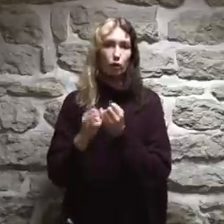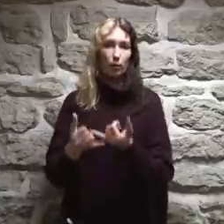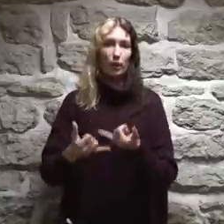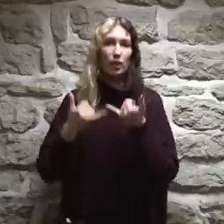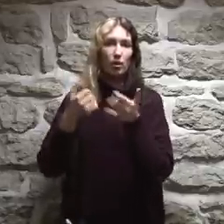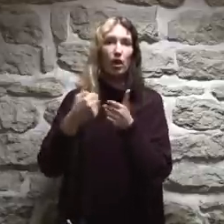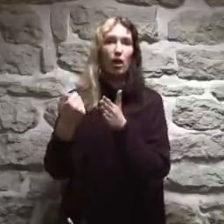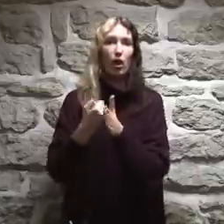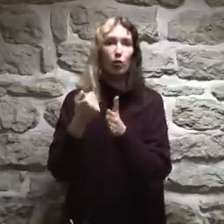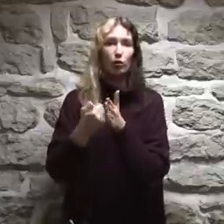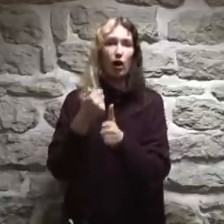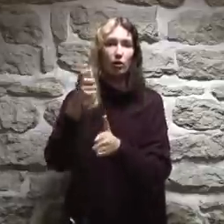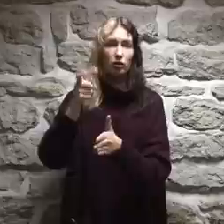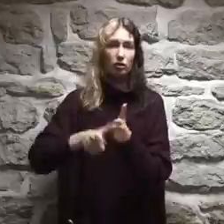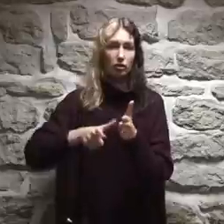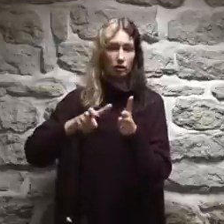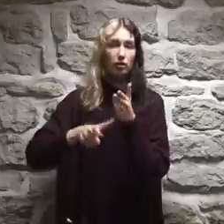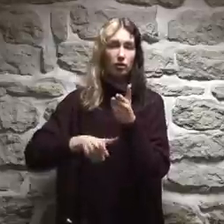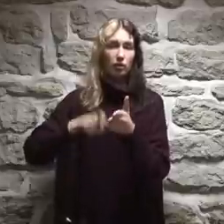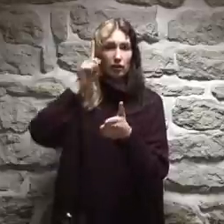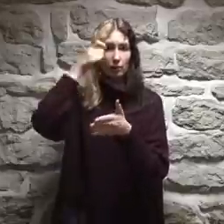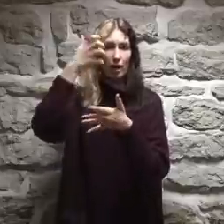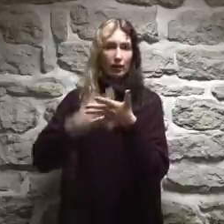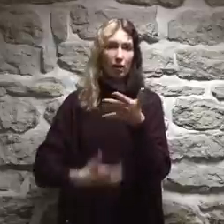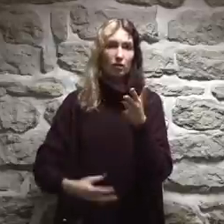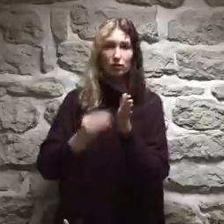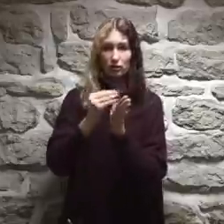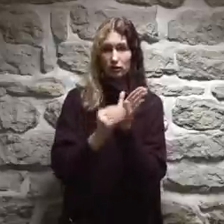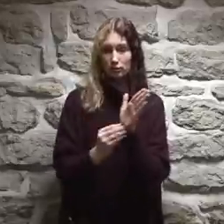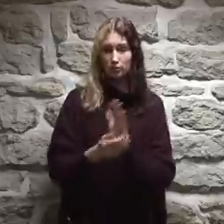laureaatide nimistus. Nüüd